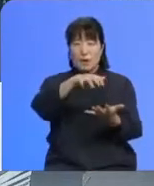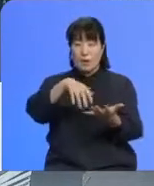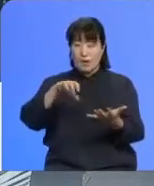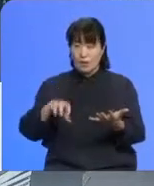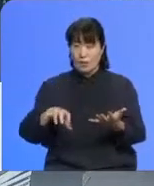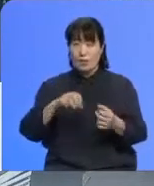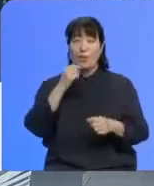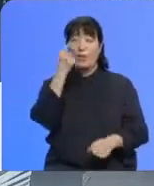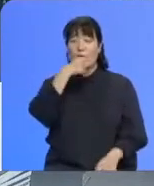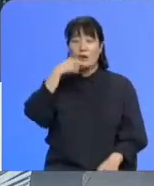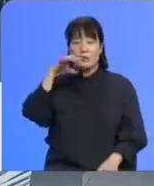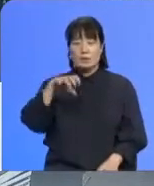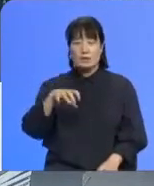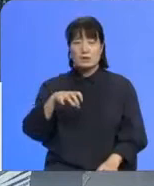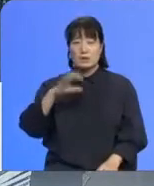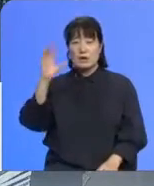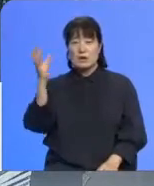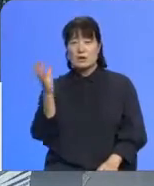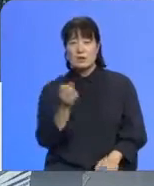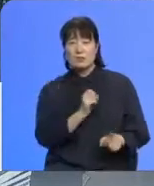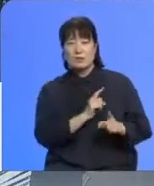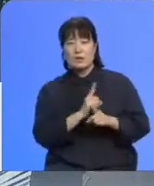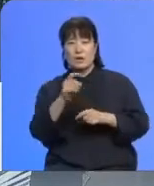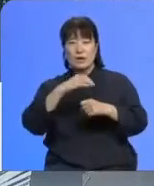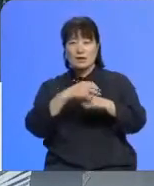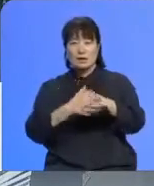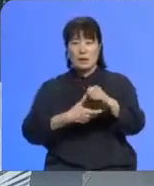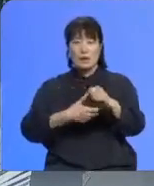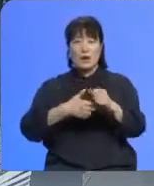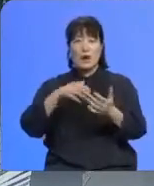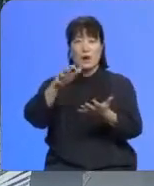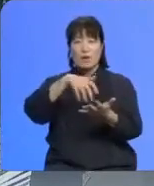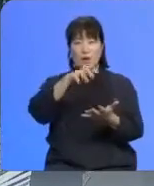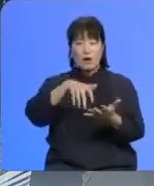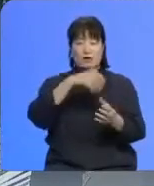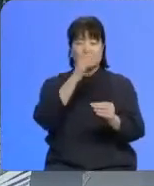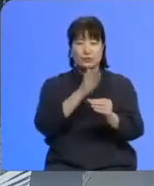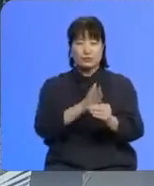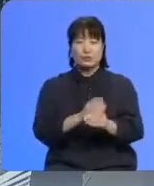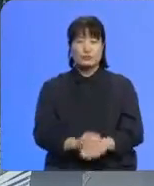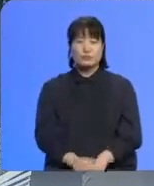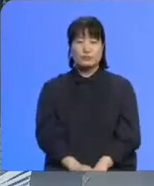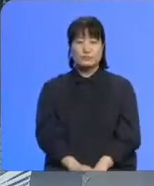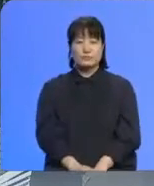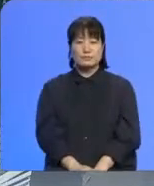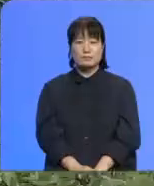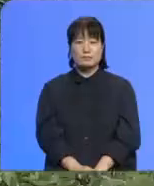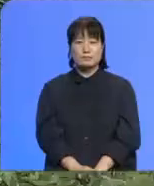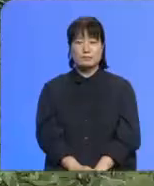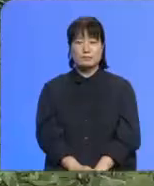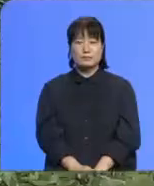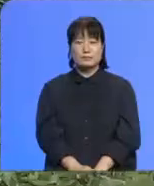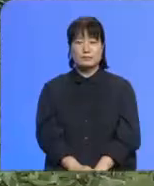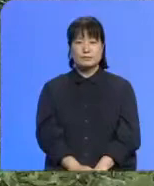양구에선 태풍을 이겨낸 사과가 출하를 앞두고 있습니다. 노지영 기자가 취재했습니다.